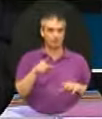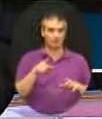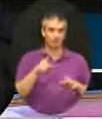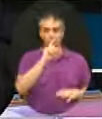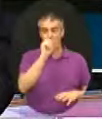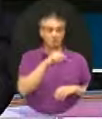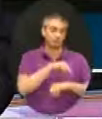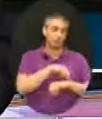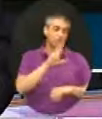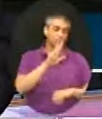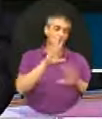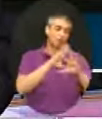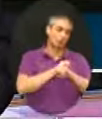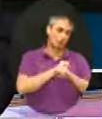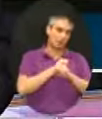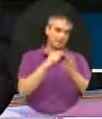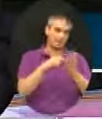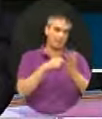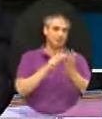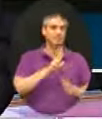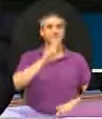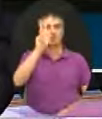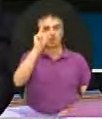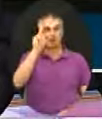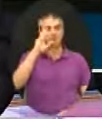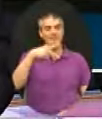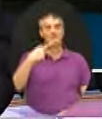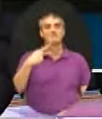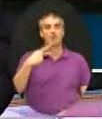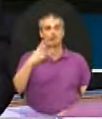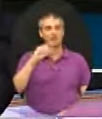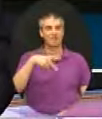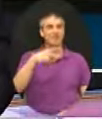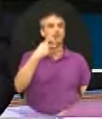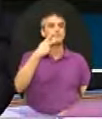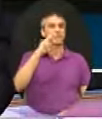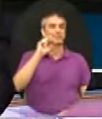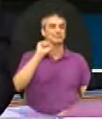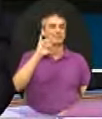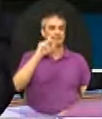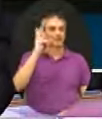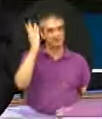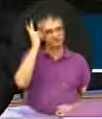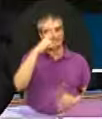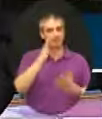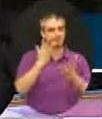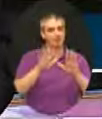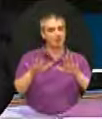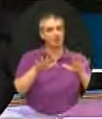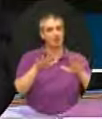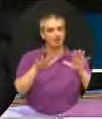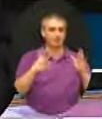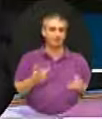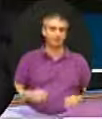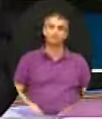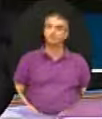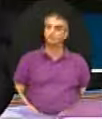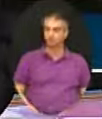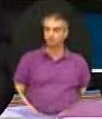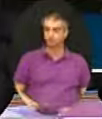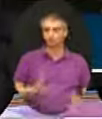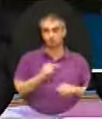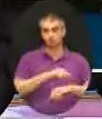אולי ב3 בלילה בעקבות צפון קרוליינה, פלורידה ופנסילבניה, נוכל להבין את המגמות לאן זה הולך. כן, אז אבל